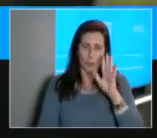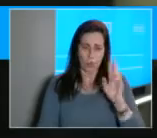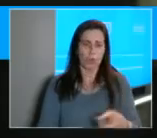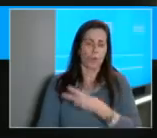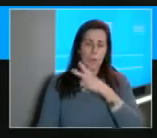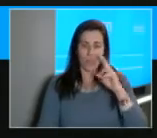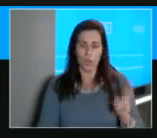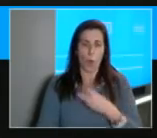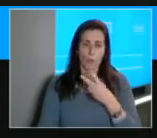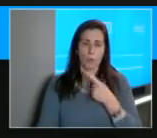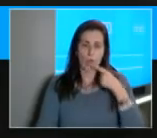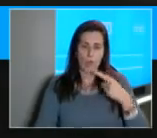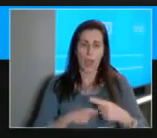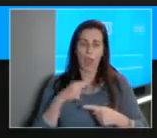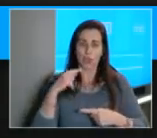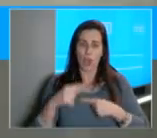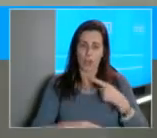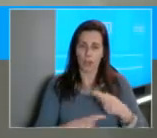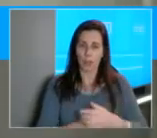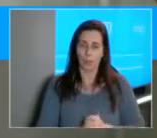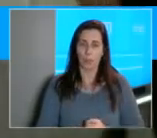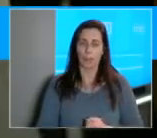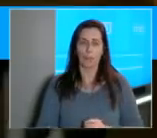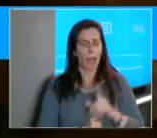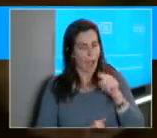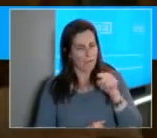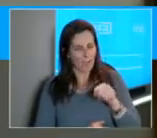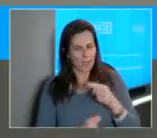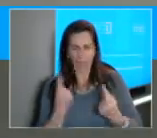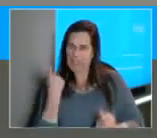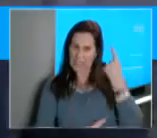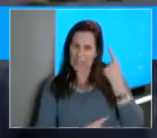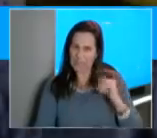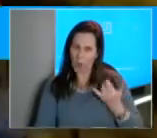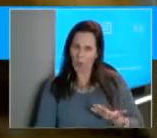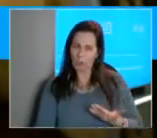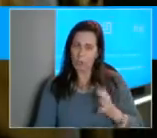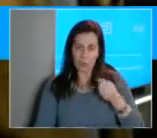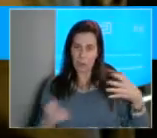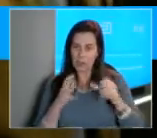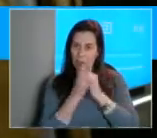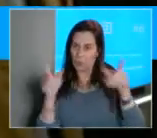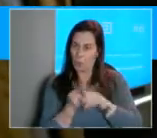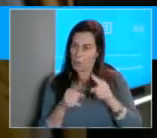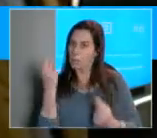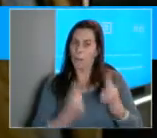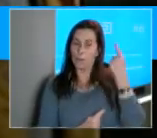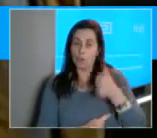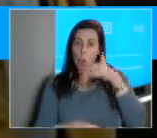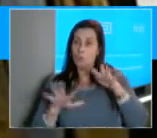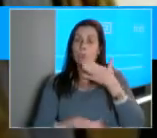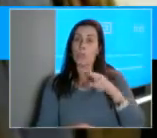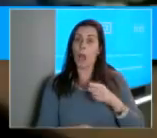אחר פעם, שנה אחר שנה, עשור אחר עשור. אבל זה חסר תקדים, לא? אם תהיה מסיבת עיתונאים כזאת. שראש